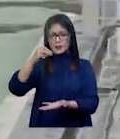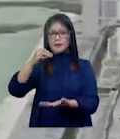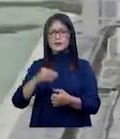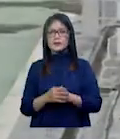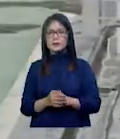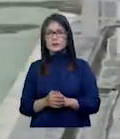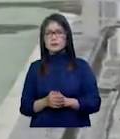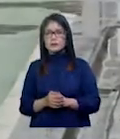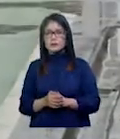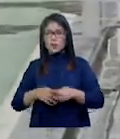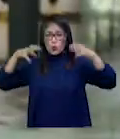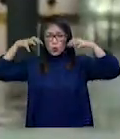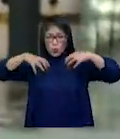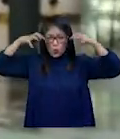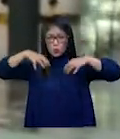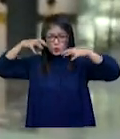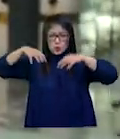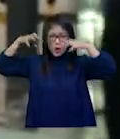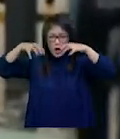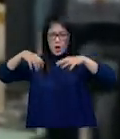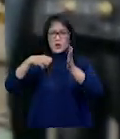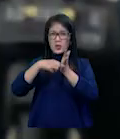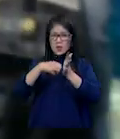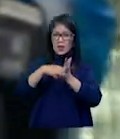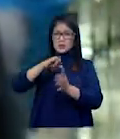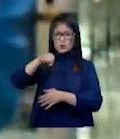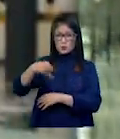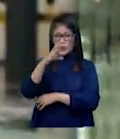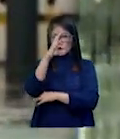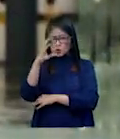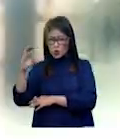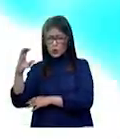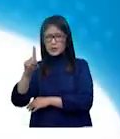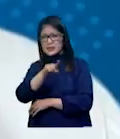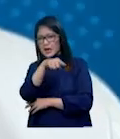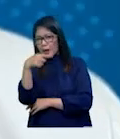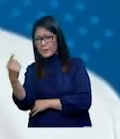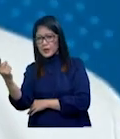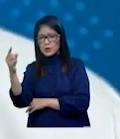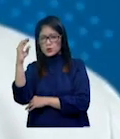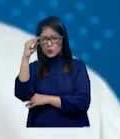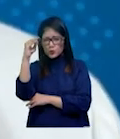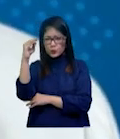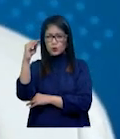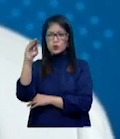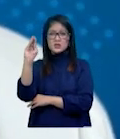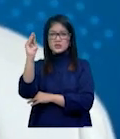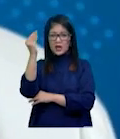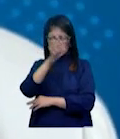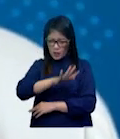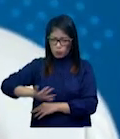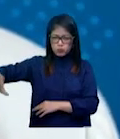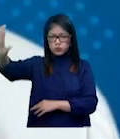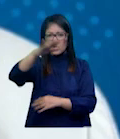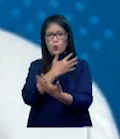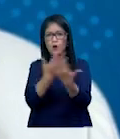Prediksi hujan lebat dan sangat lebat itu terjadi Jumat menjelang sore hingga besok dini hari. Warga Jabodetabek diminta berhati-hati saat